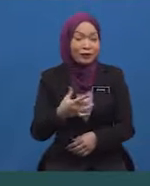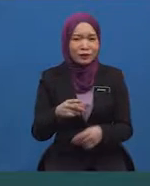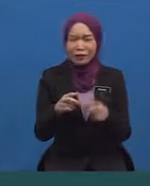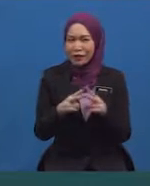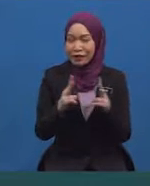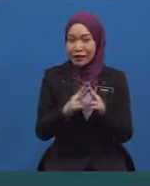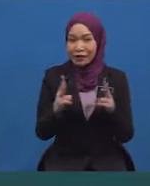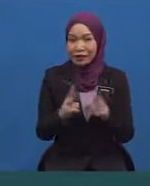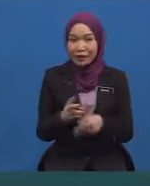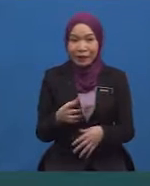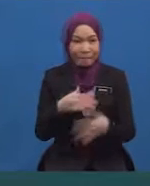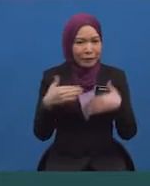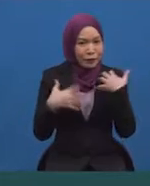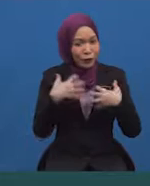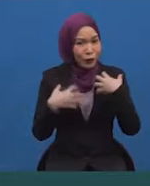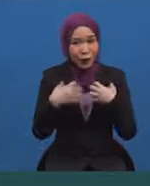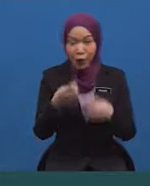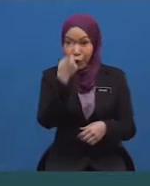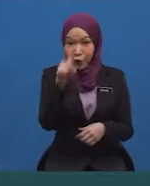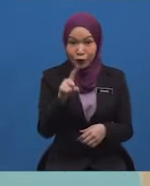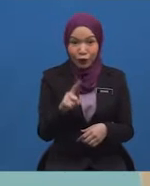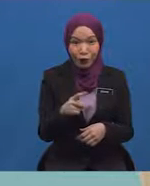teruja untuk berjumpa dengan anda.